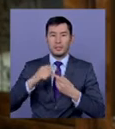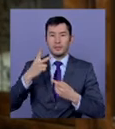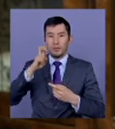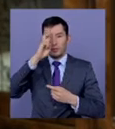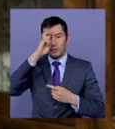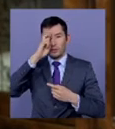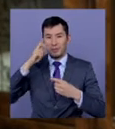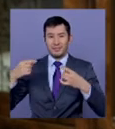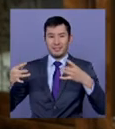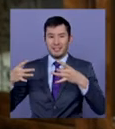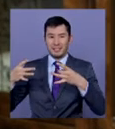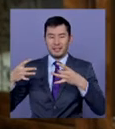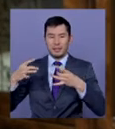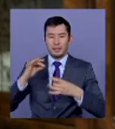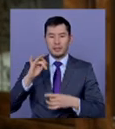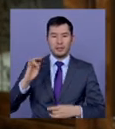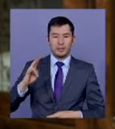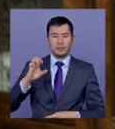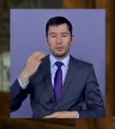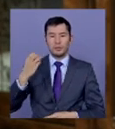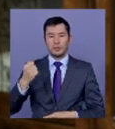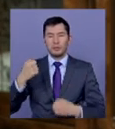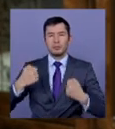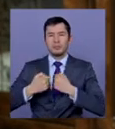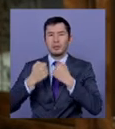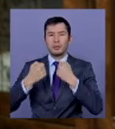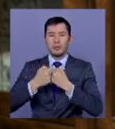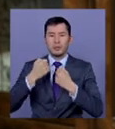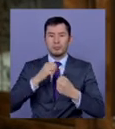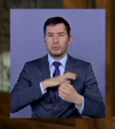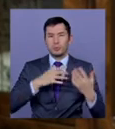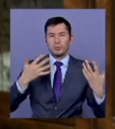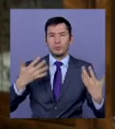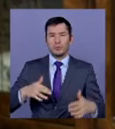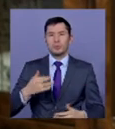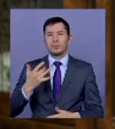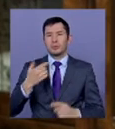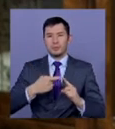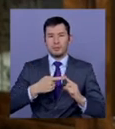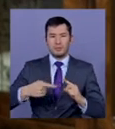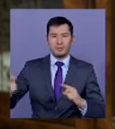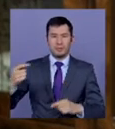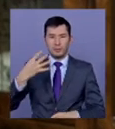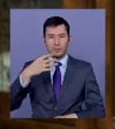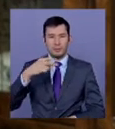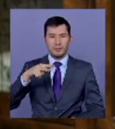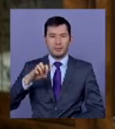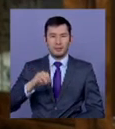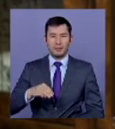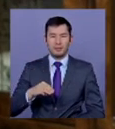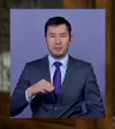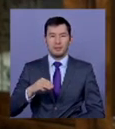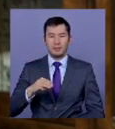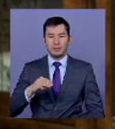арасындағы текетірес, жалпы Иран мен батыс арасындағы текетірес соңғы 40 жылда дамып келе жатқан жайы бар.